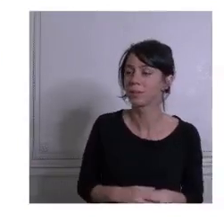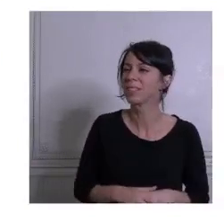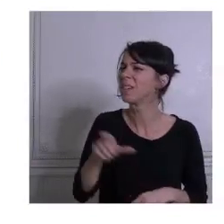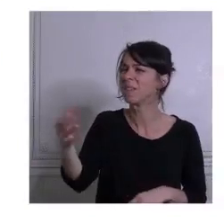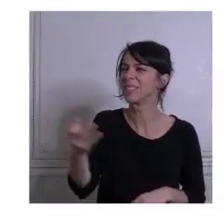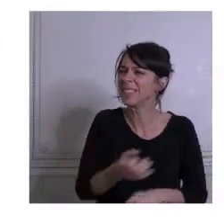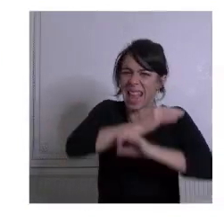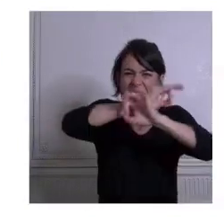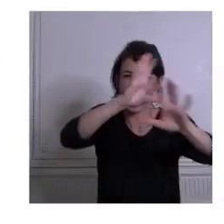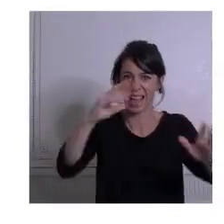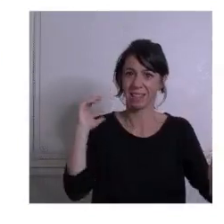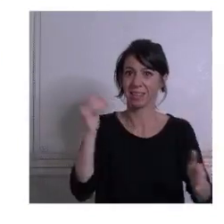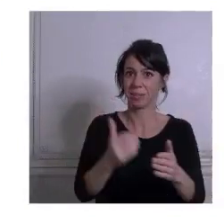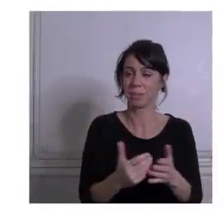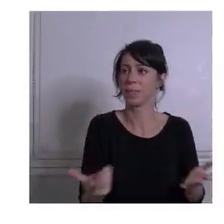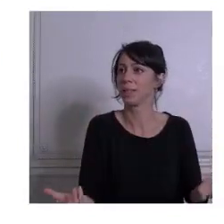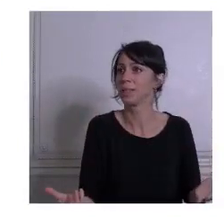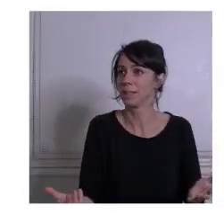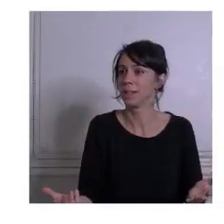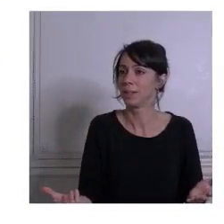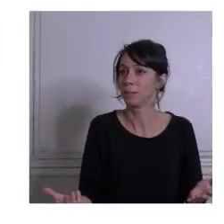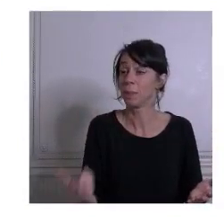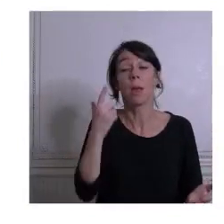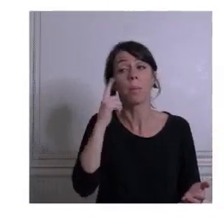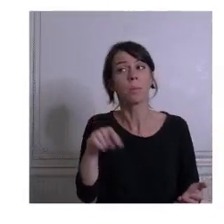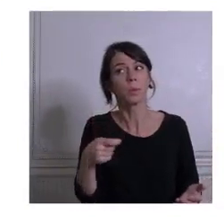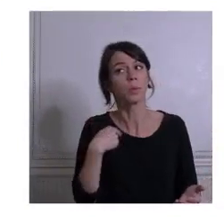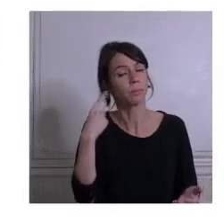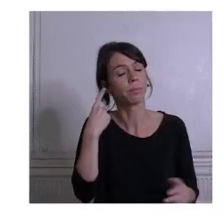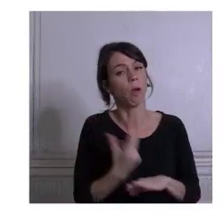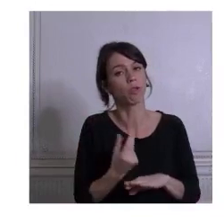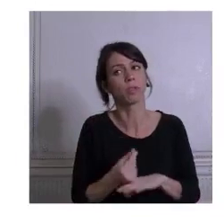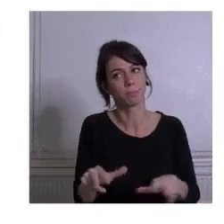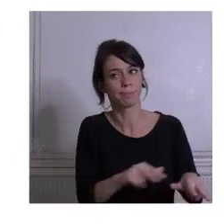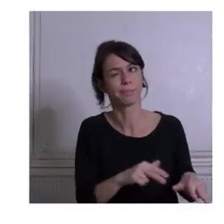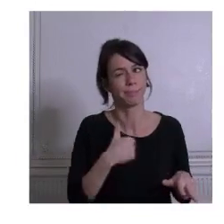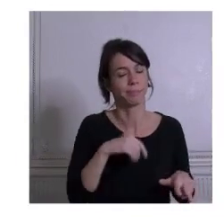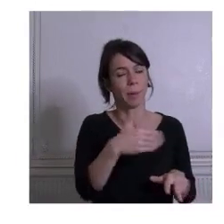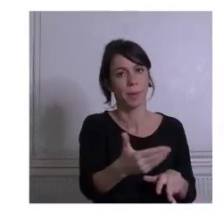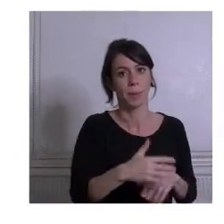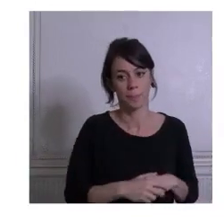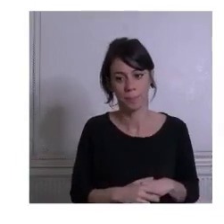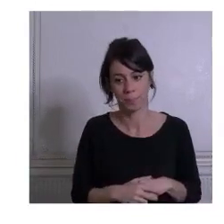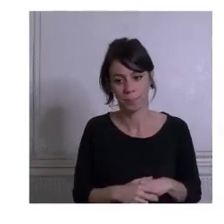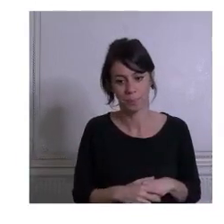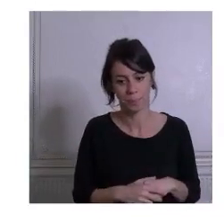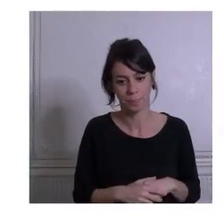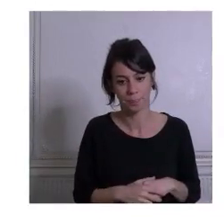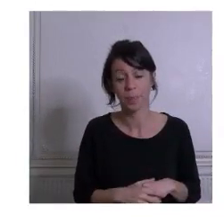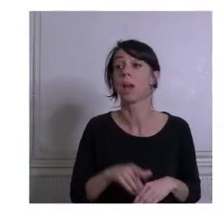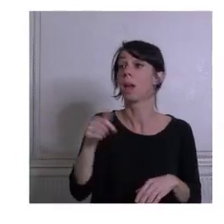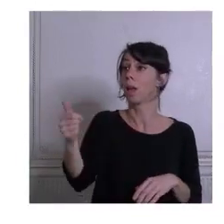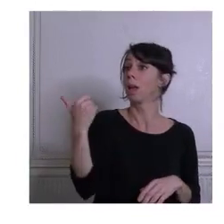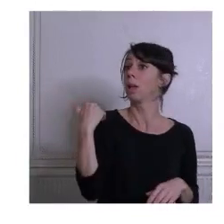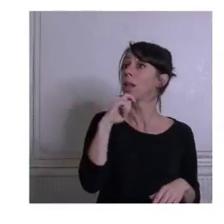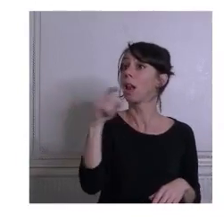murs. S'il vous plaît, stop au jasmin sur tous les murs de toutes les maisons